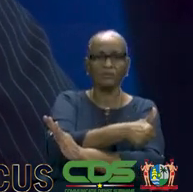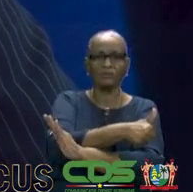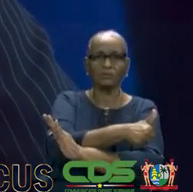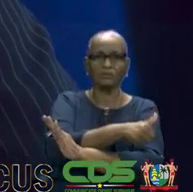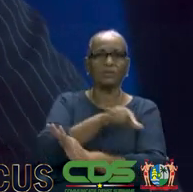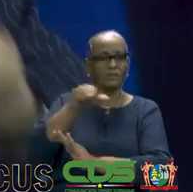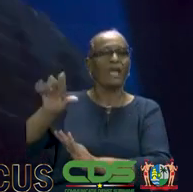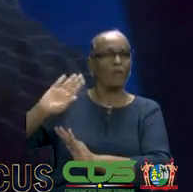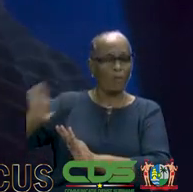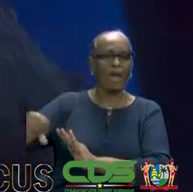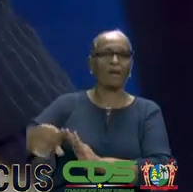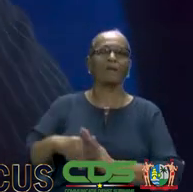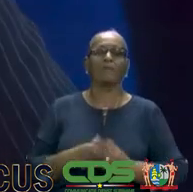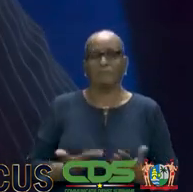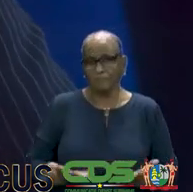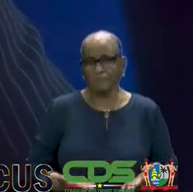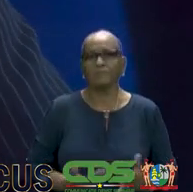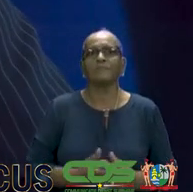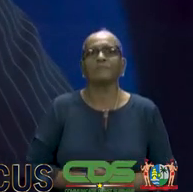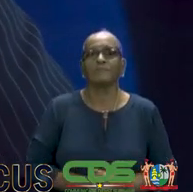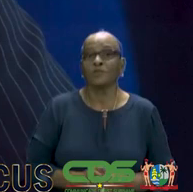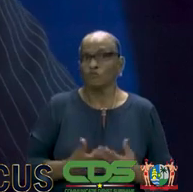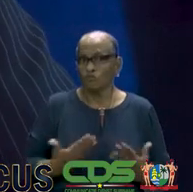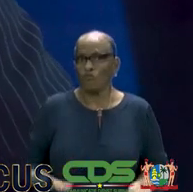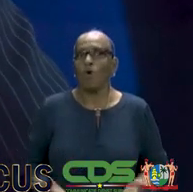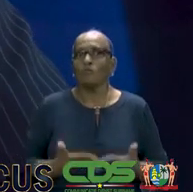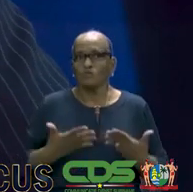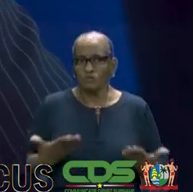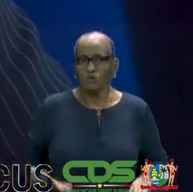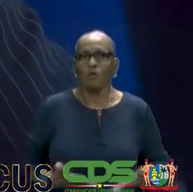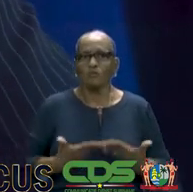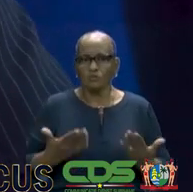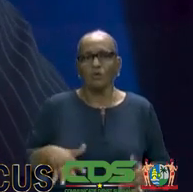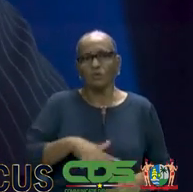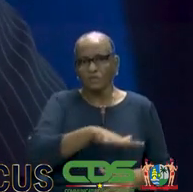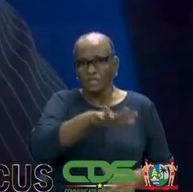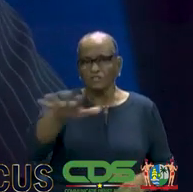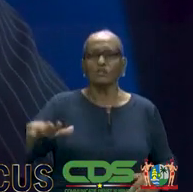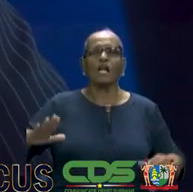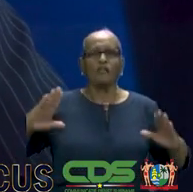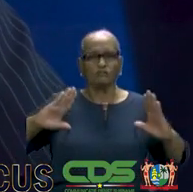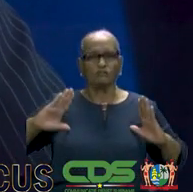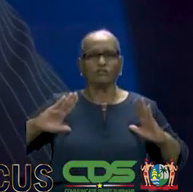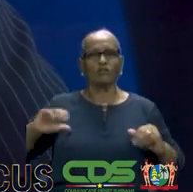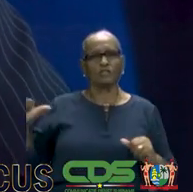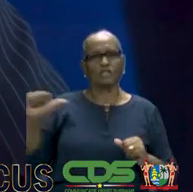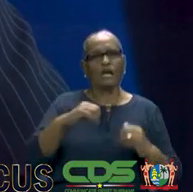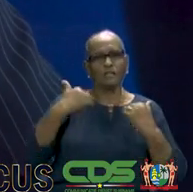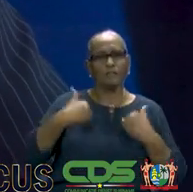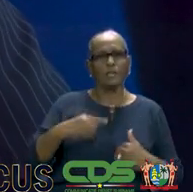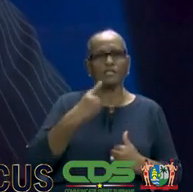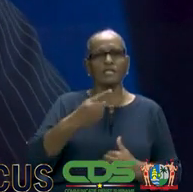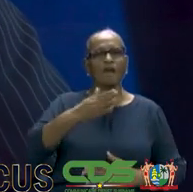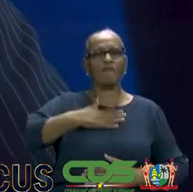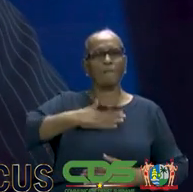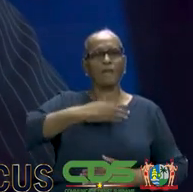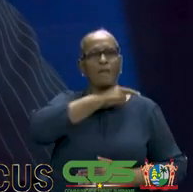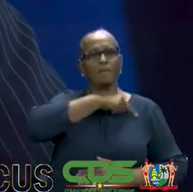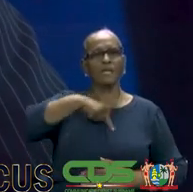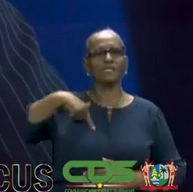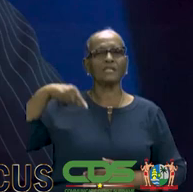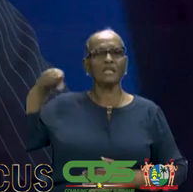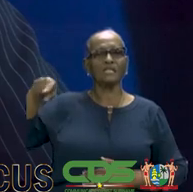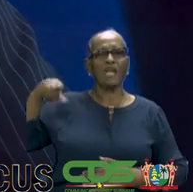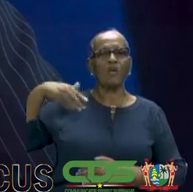hebben. En dat we daar hebben laten zien wat onze nationale trots is geweest. Dus nogmaals wil